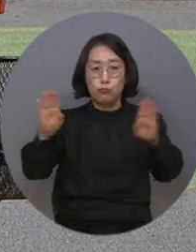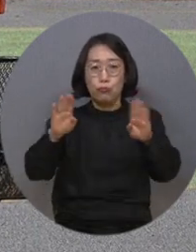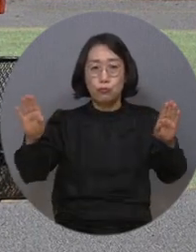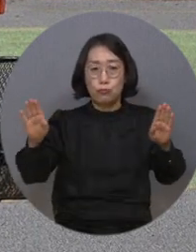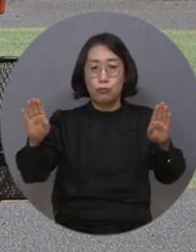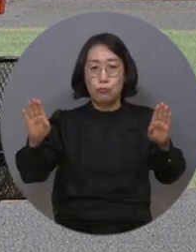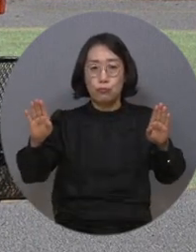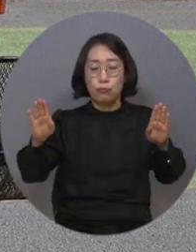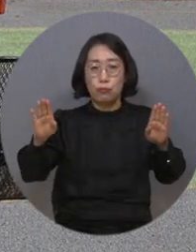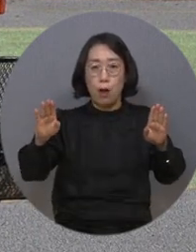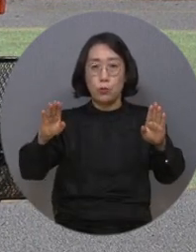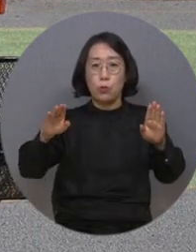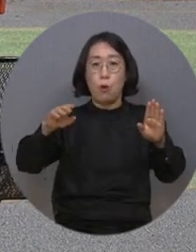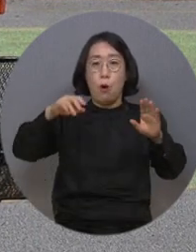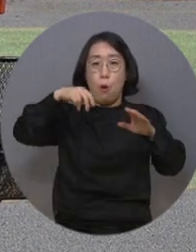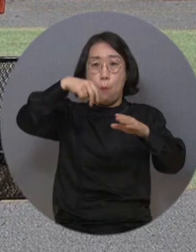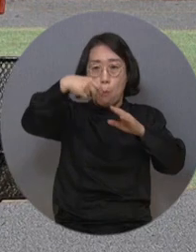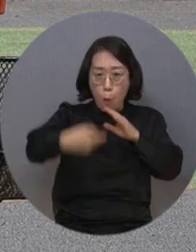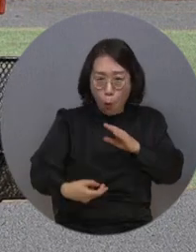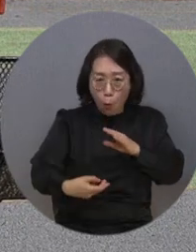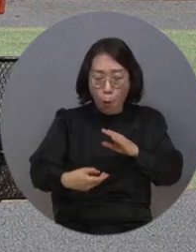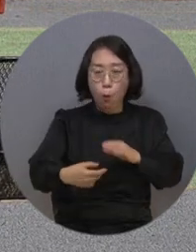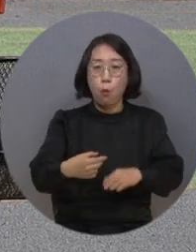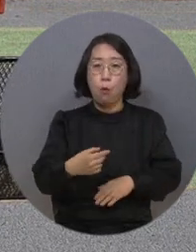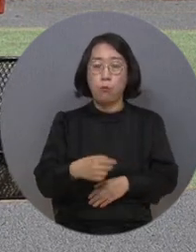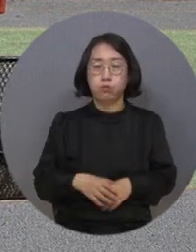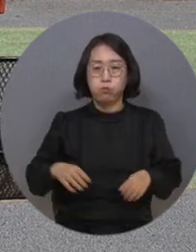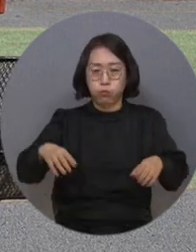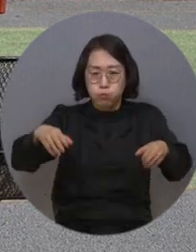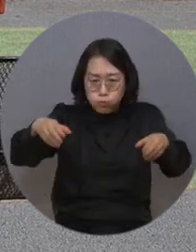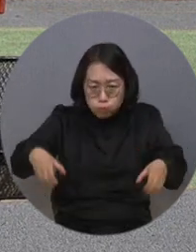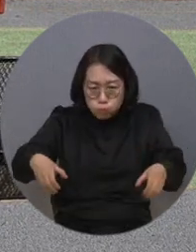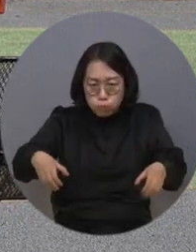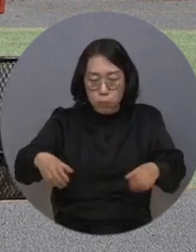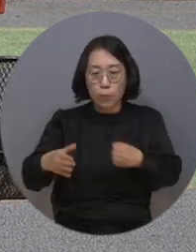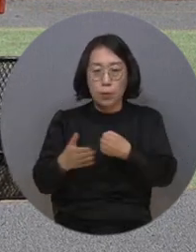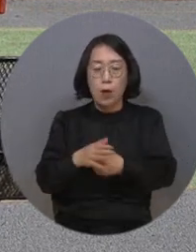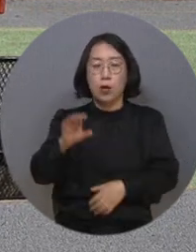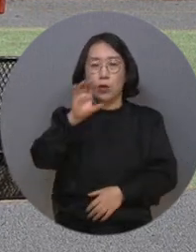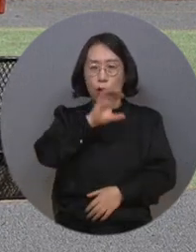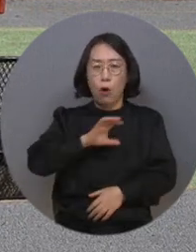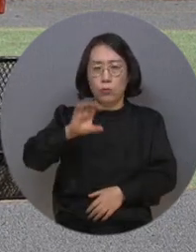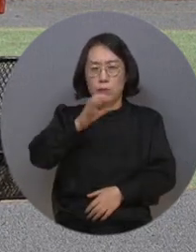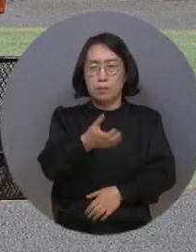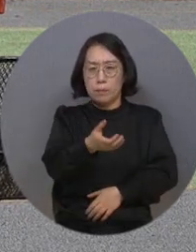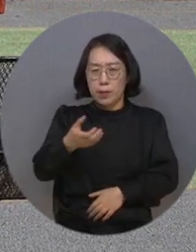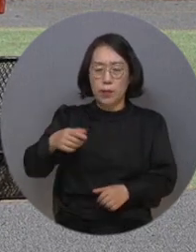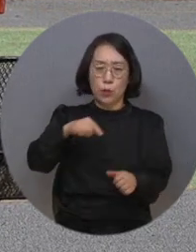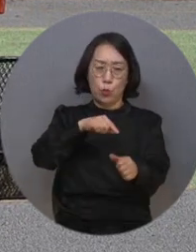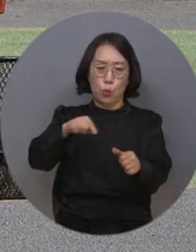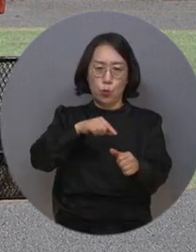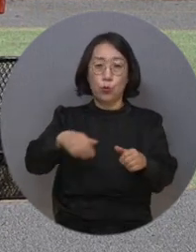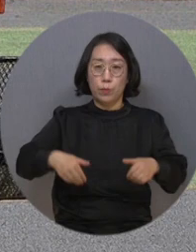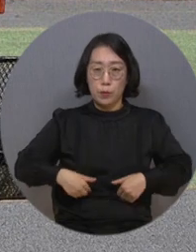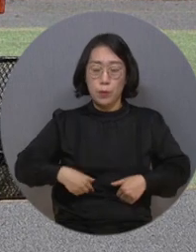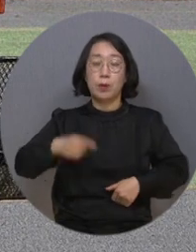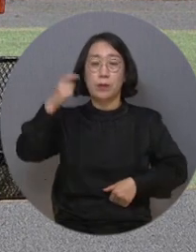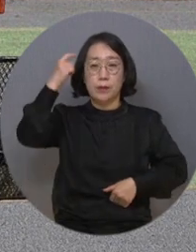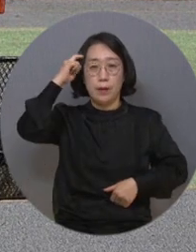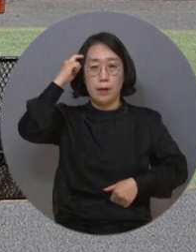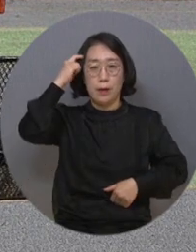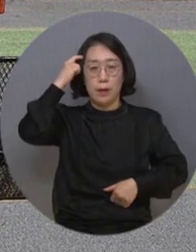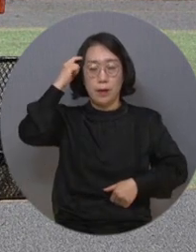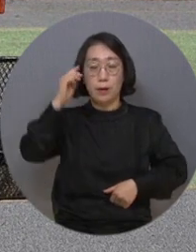확 떨어졌어요. 아이고. 어우, 저희 그래가지고 그때 이제 그 연습 교육이, 네. 필요하다 이런 거를 막 생각을 했었는데,